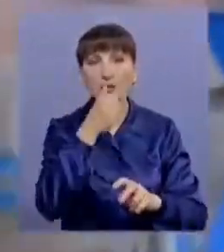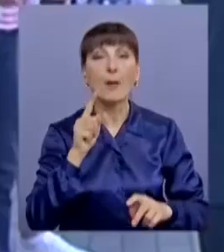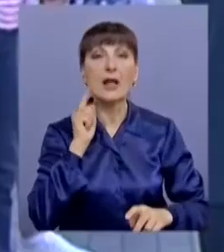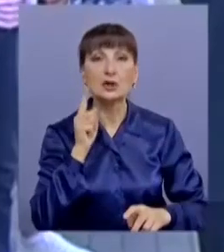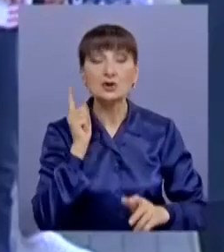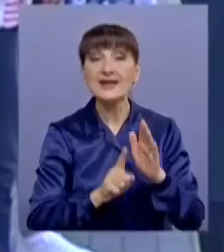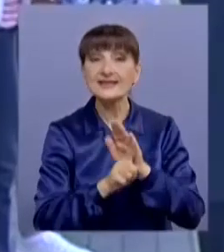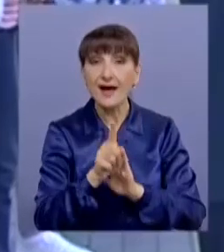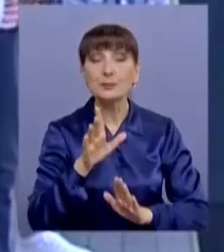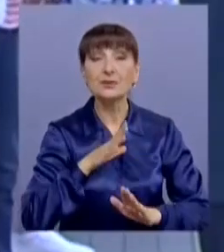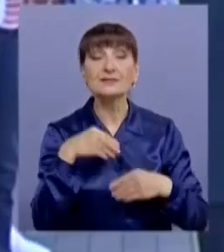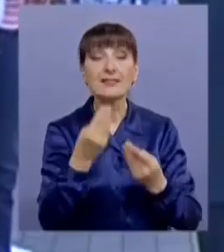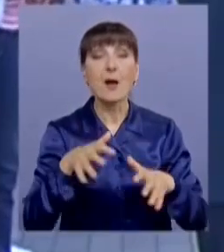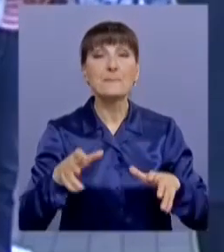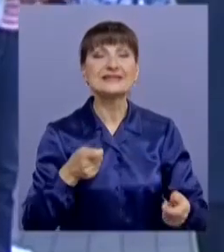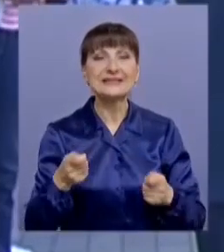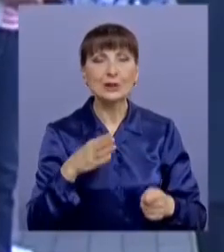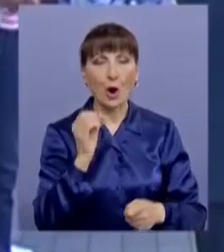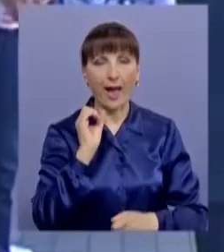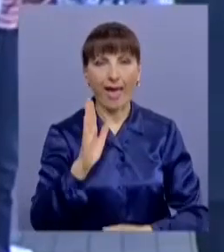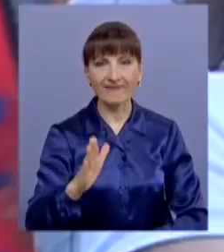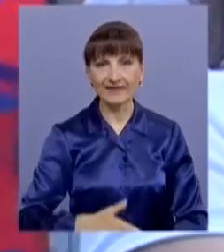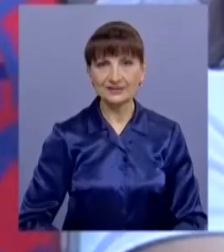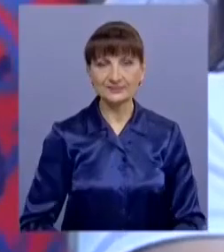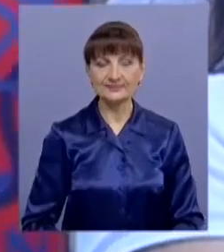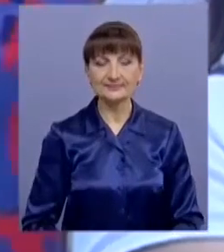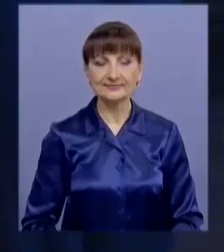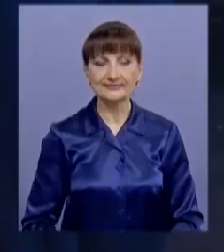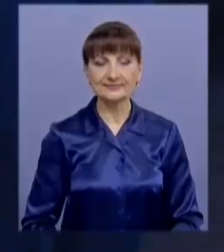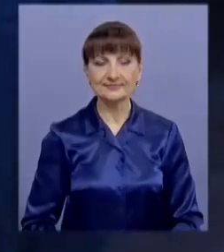Старт соревнованиям дал президент Касым-Жомарт Токаев.